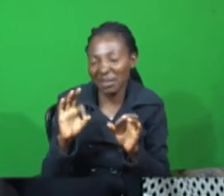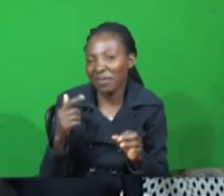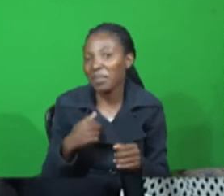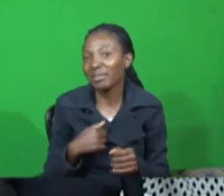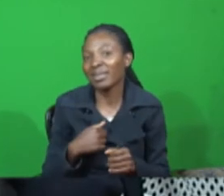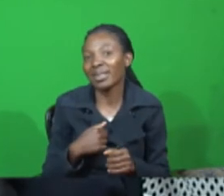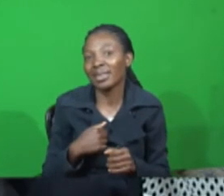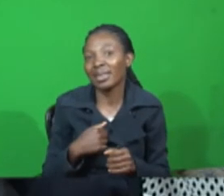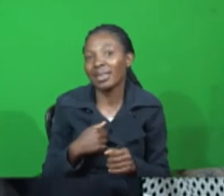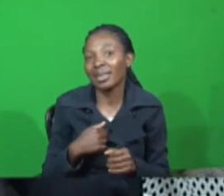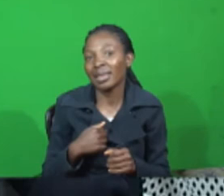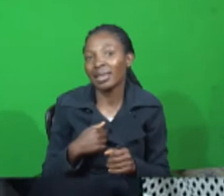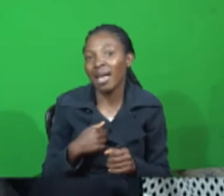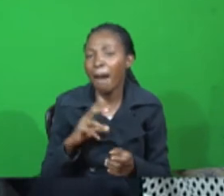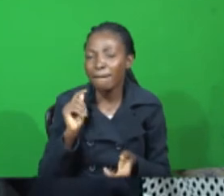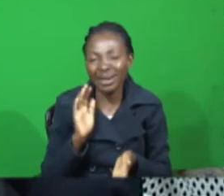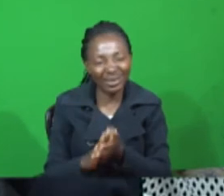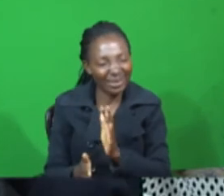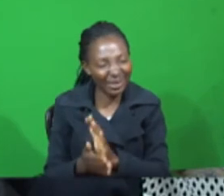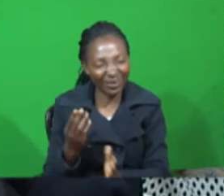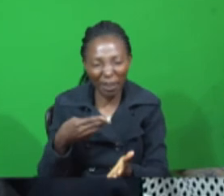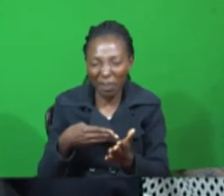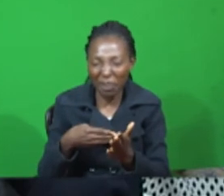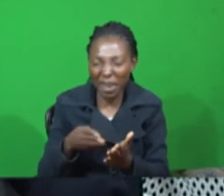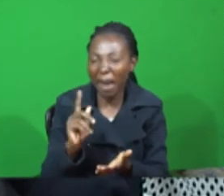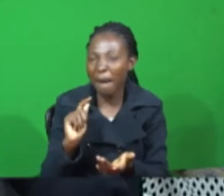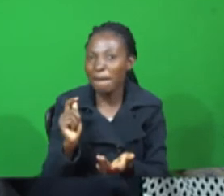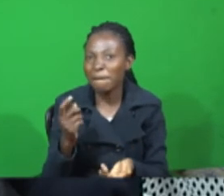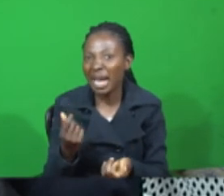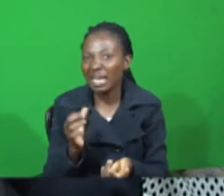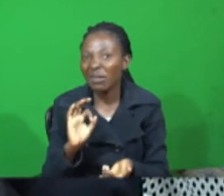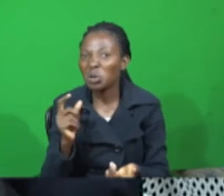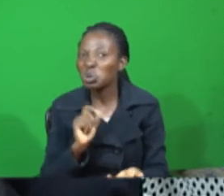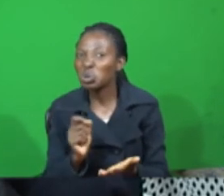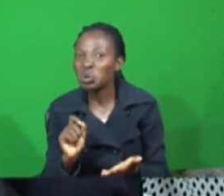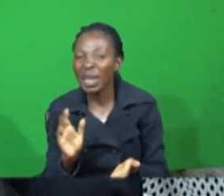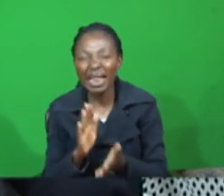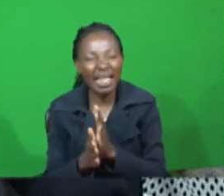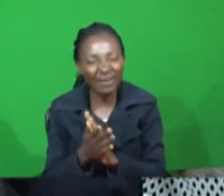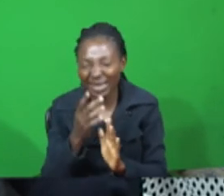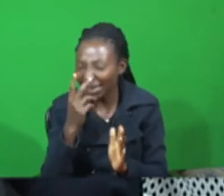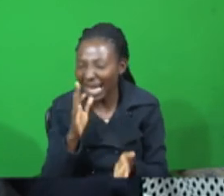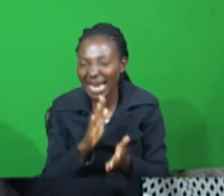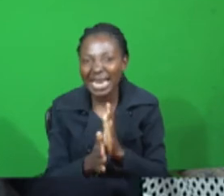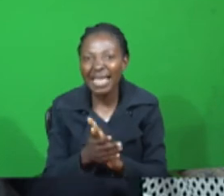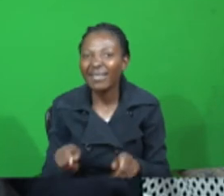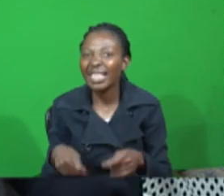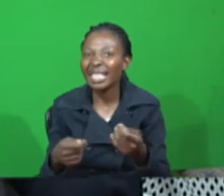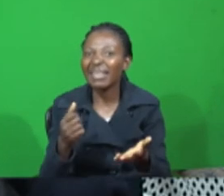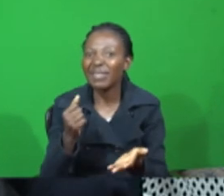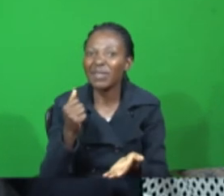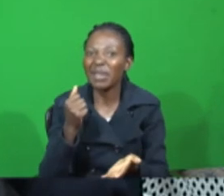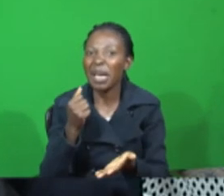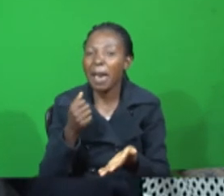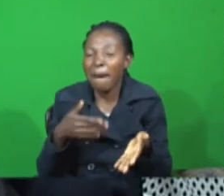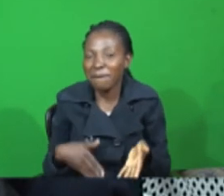Unozva inini panondine. Unona mudhara achitochikisidzira vanhu mwana waasina kumbona. Waasina kumbotosa kana birth certificate.